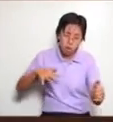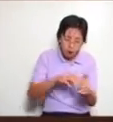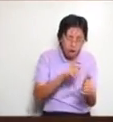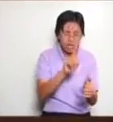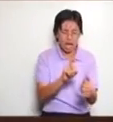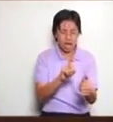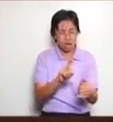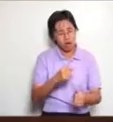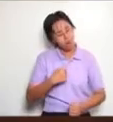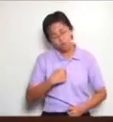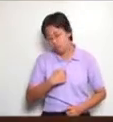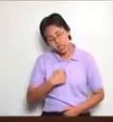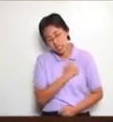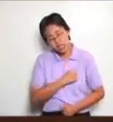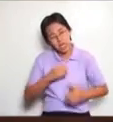คนทผมรัก